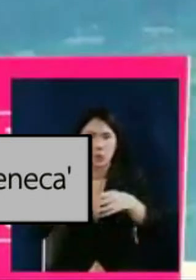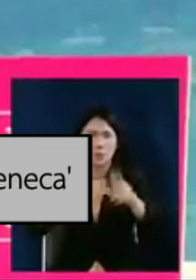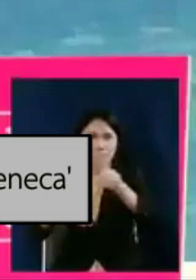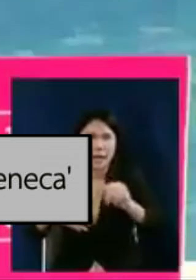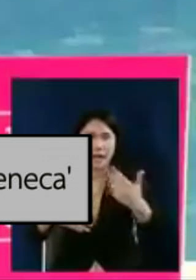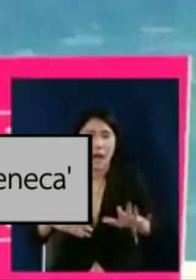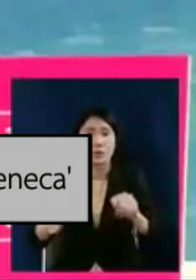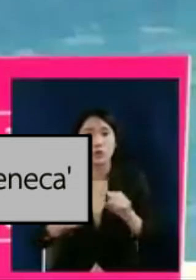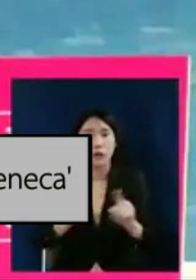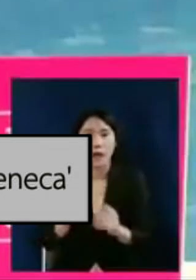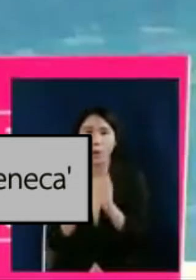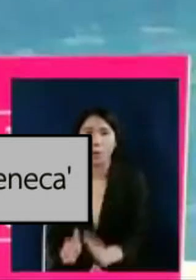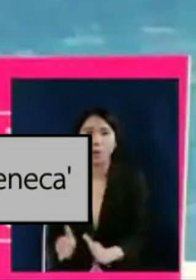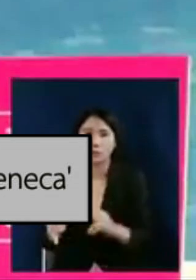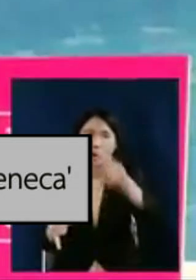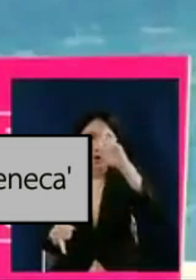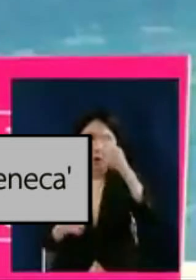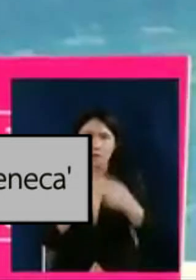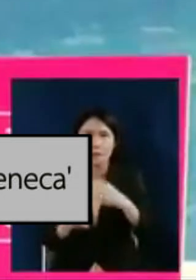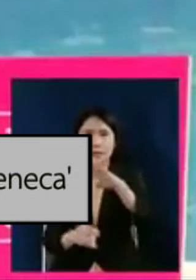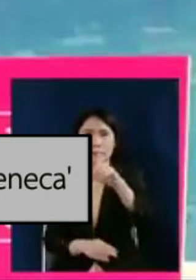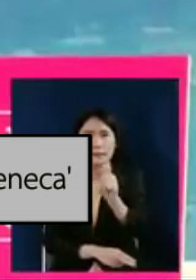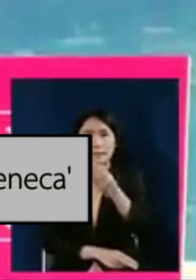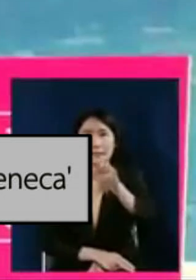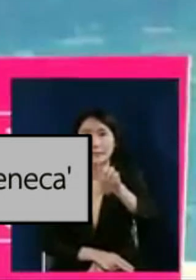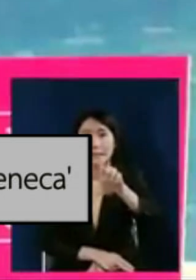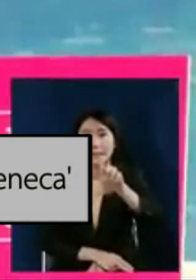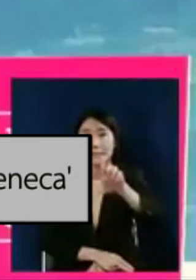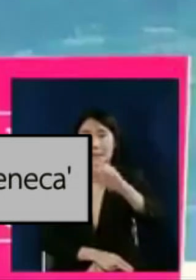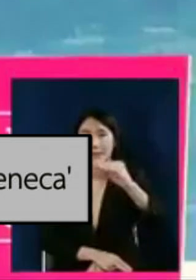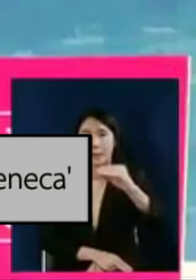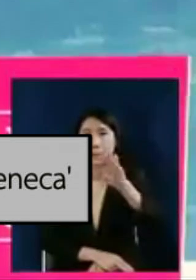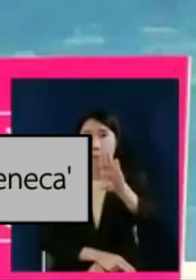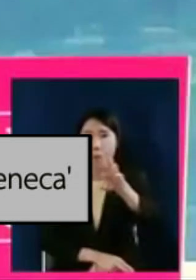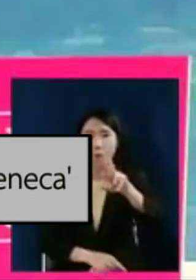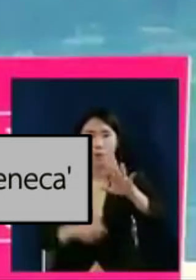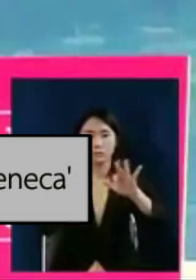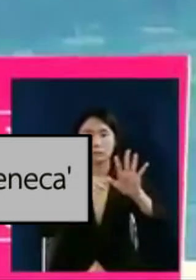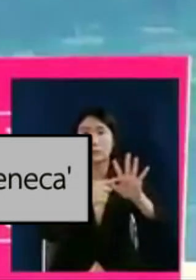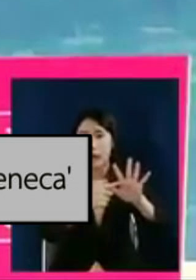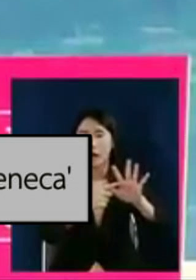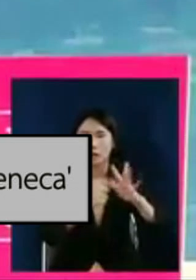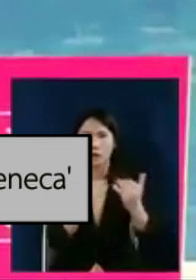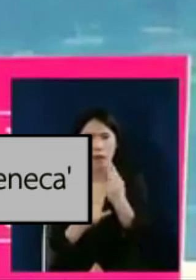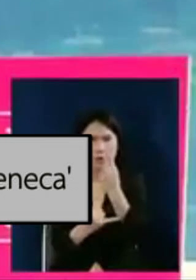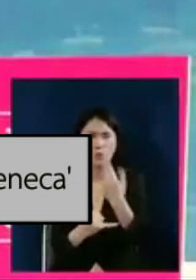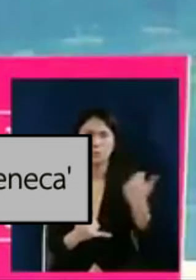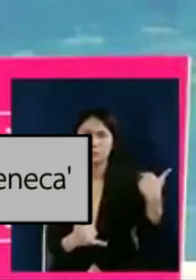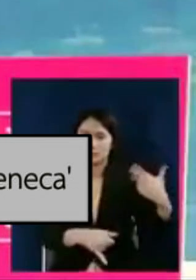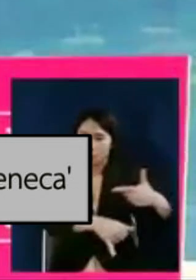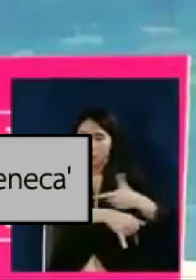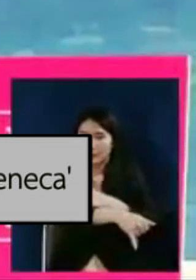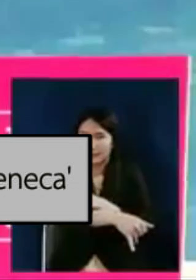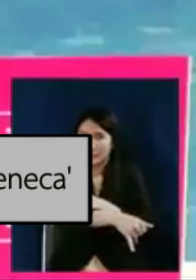ในมนุษย์นะฮะก็คือโวล่าแลคซีนนะครับที่จริงใช้ไวรัส Bag Dexterเนี่ยยังมีวัคซีนอีกตัวหนึ่ง